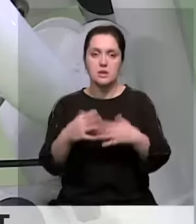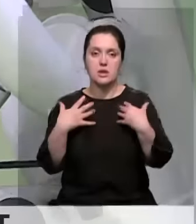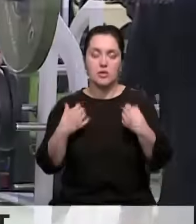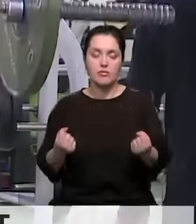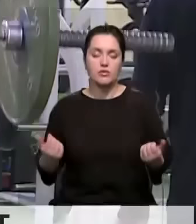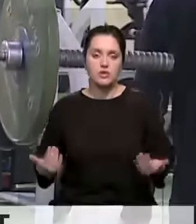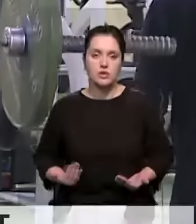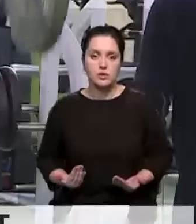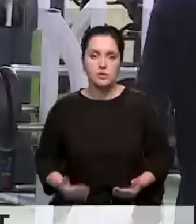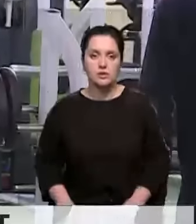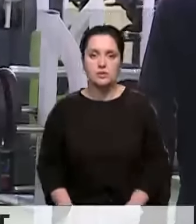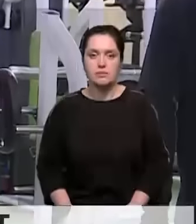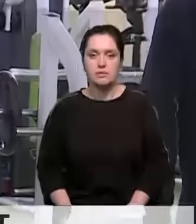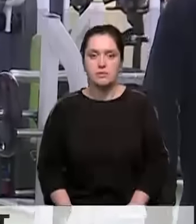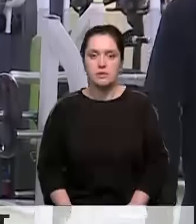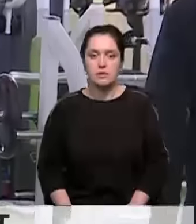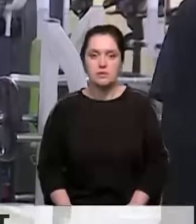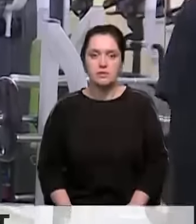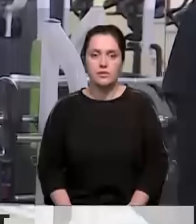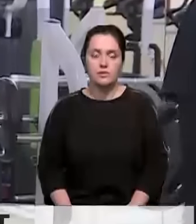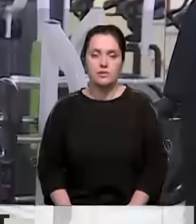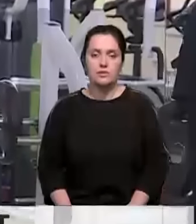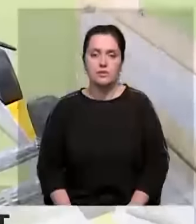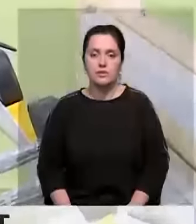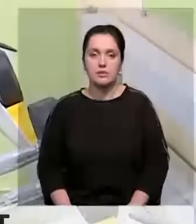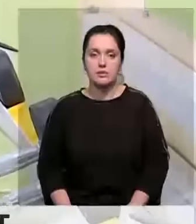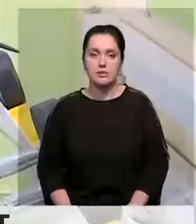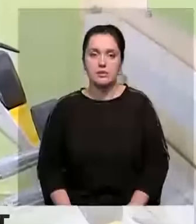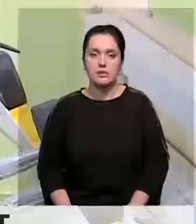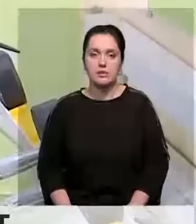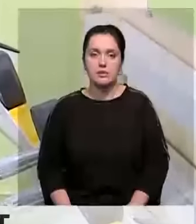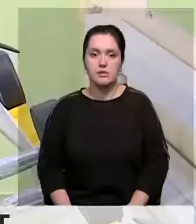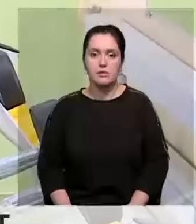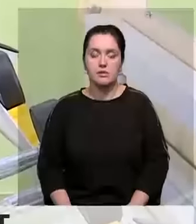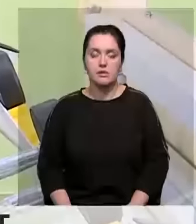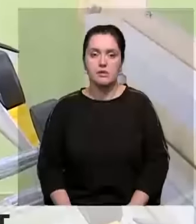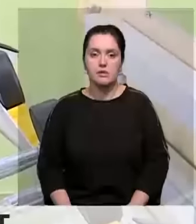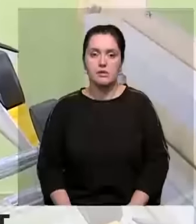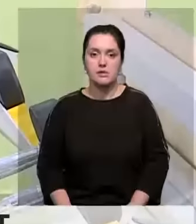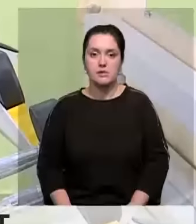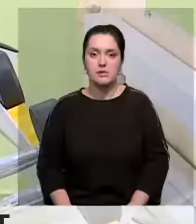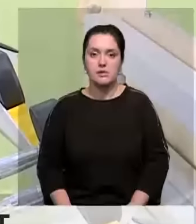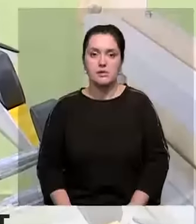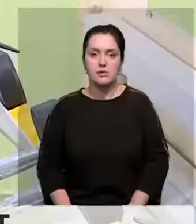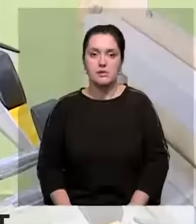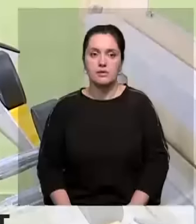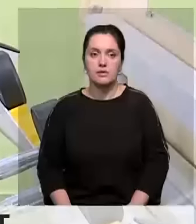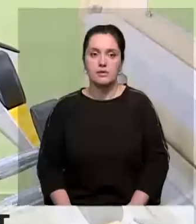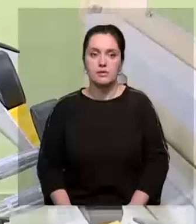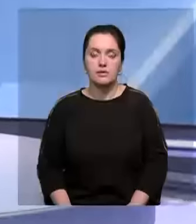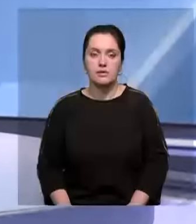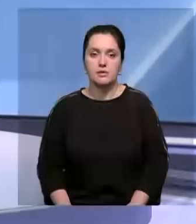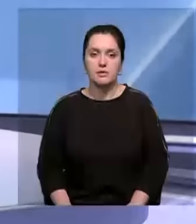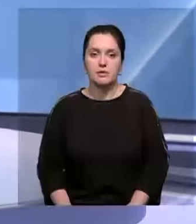Вячеслав Фетлугин, Мансур Искожин, Айнадин Молдобеков, Айбек Даутов, Актюбинская область, 24KZ.